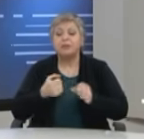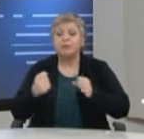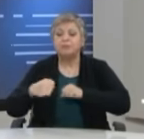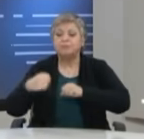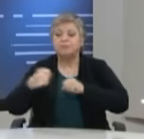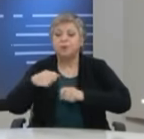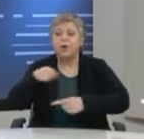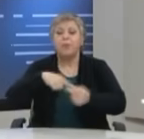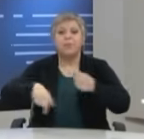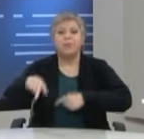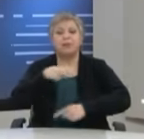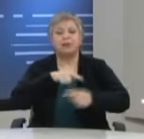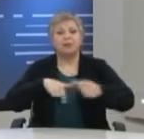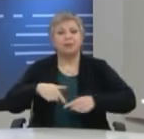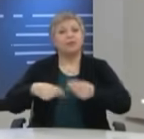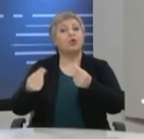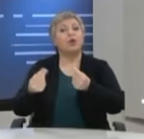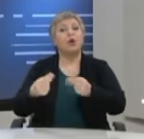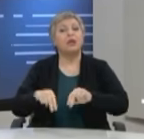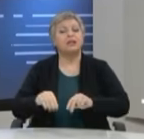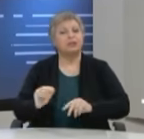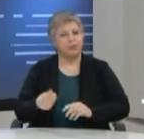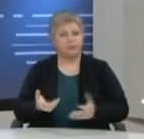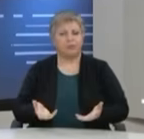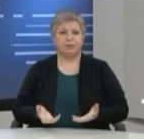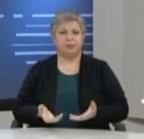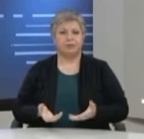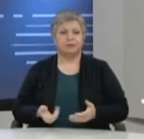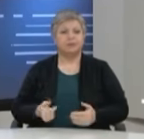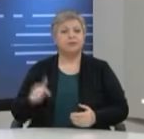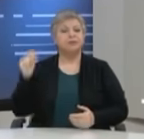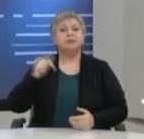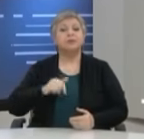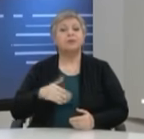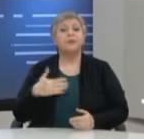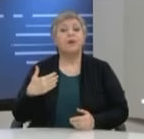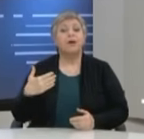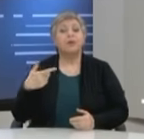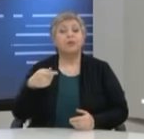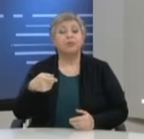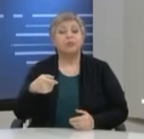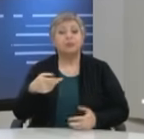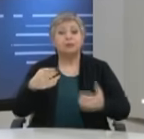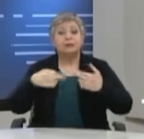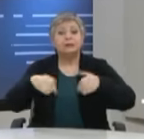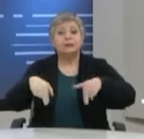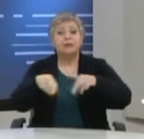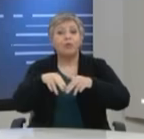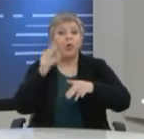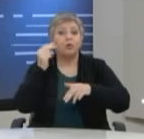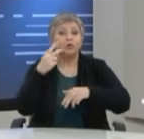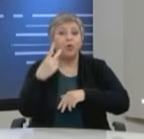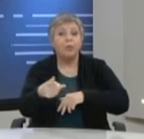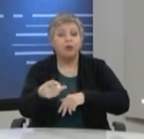του ζητήματος. Κύριε Τσίπρα, το Συμβούλιο των Πολιτικών Αρχηγών στα Σκόπια συνεδρίασε 5 φορές.